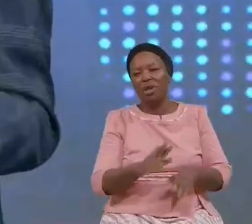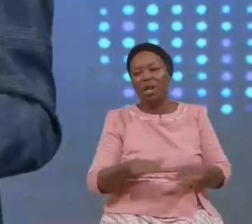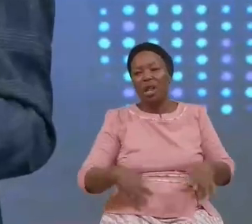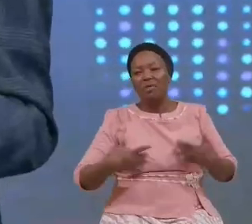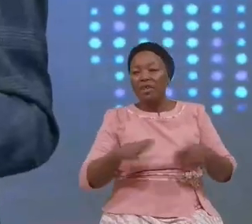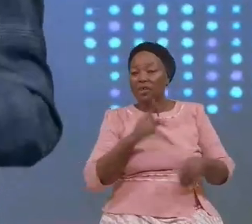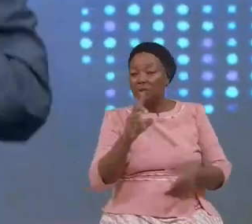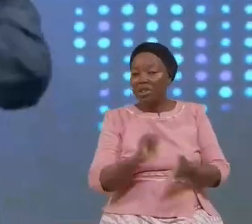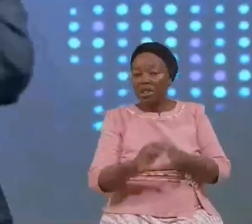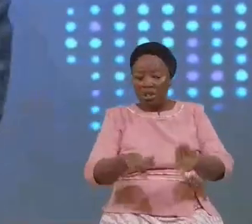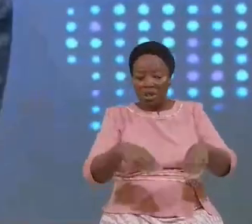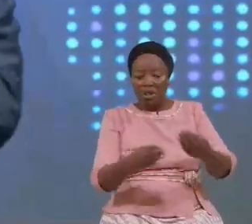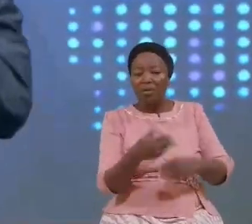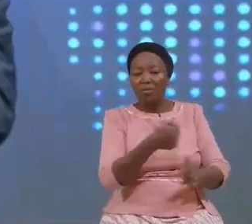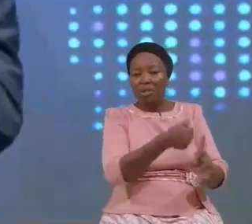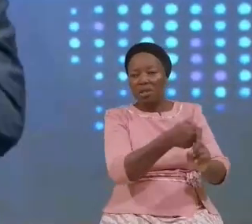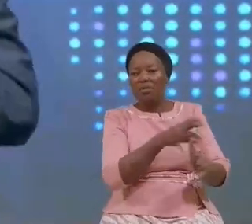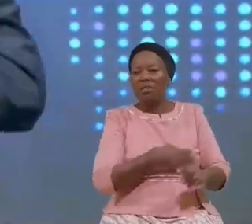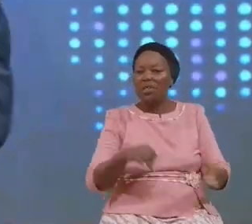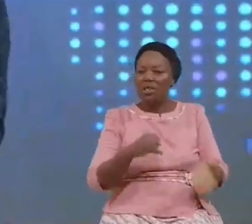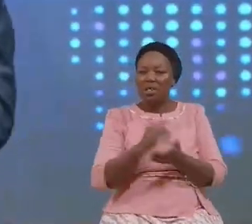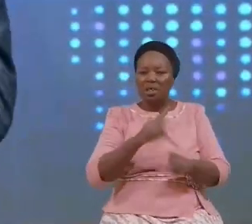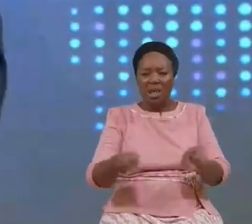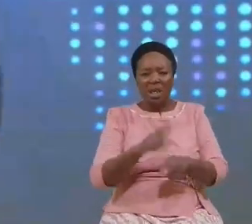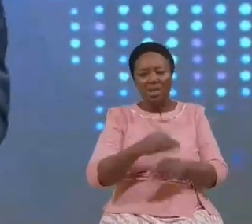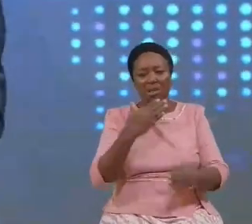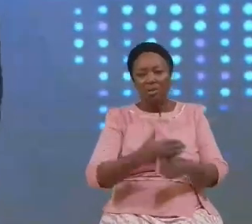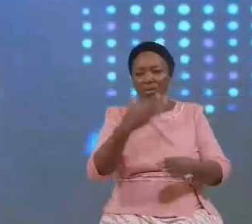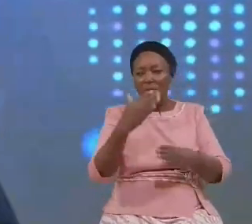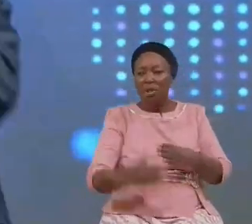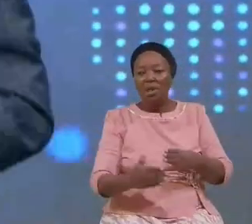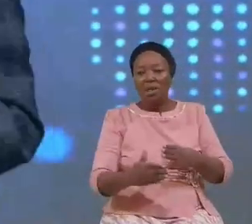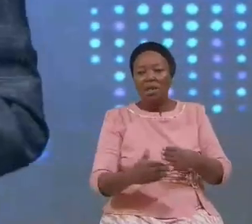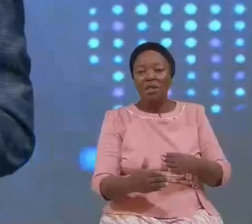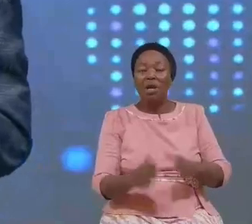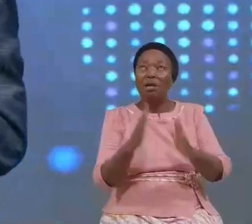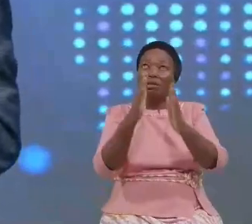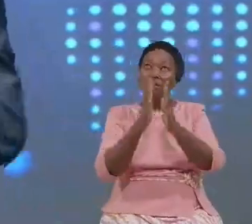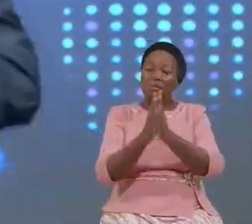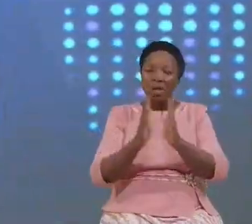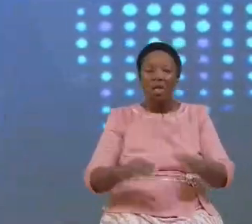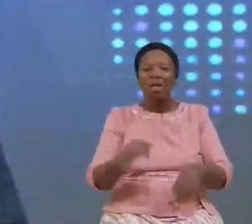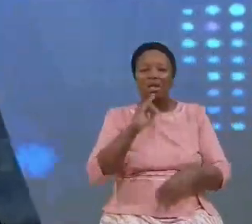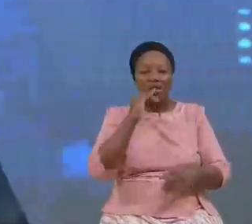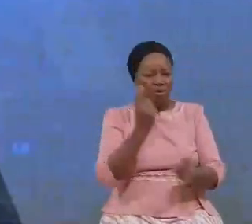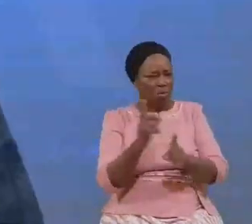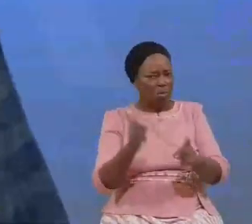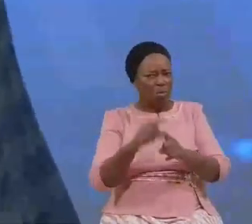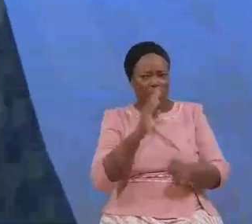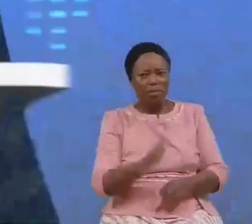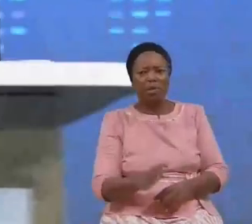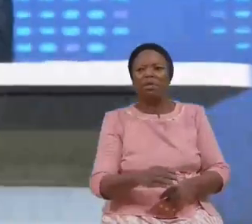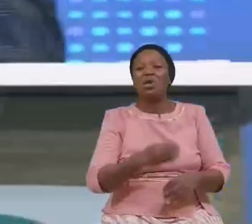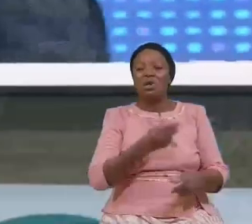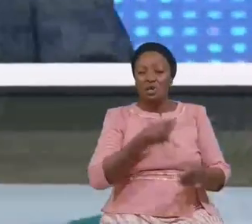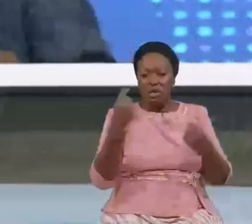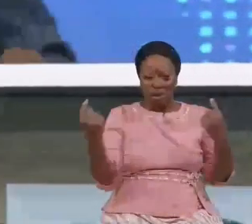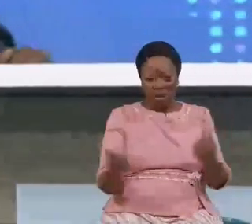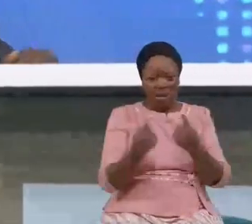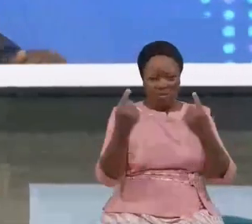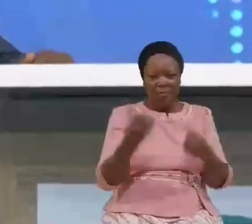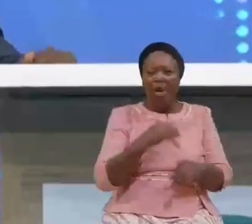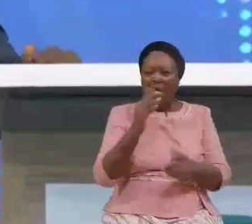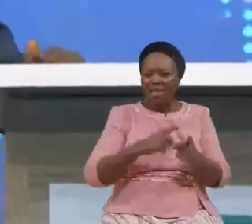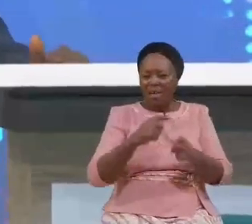qui se livre c'est comment la sa dévotion totale est pour être pêcheur ça